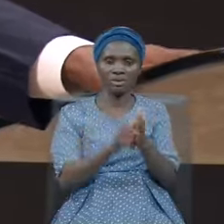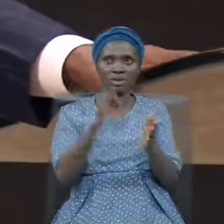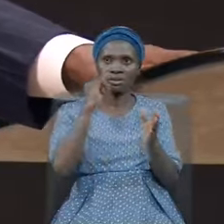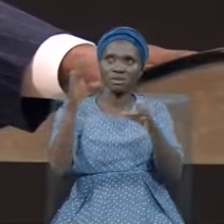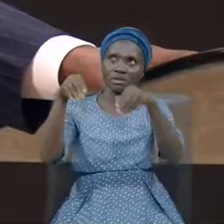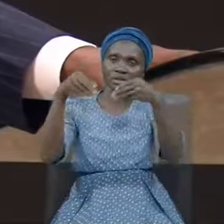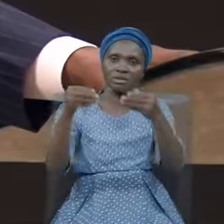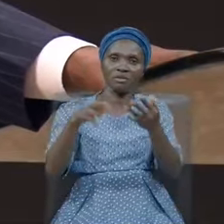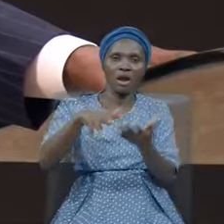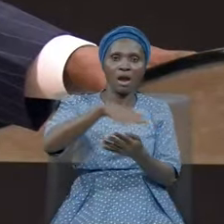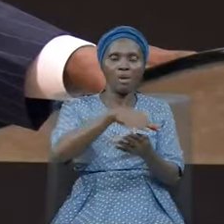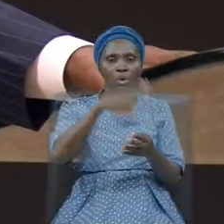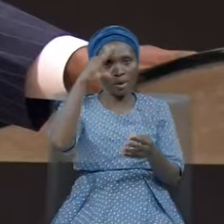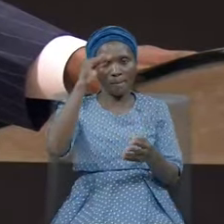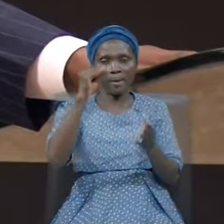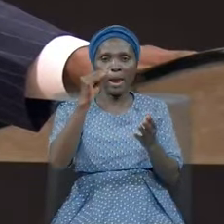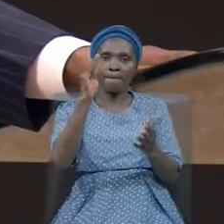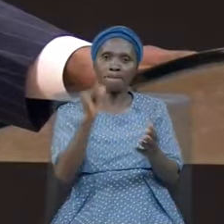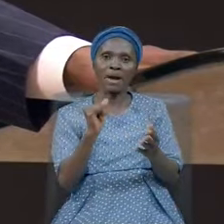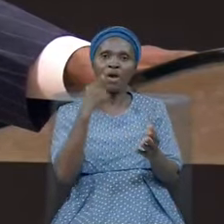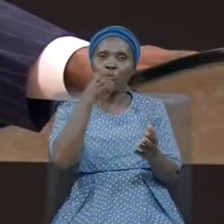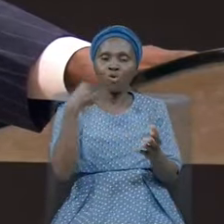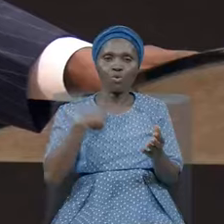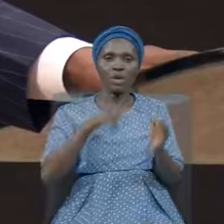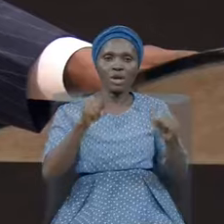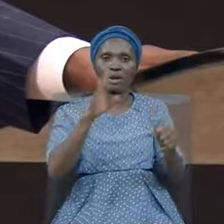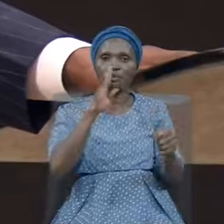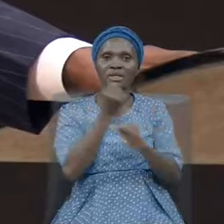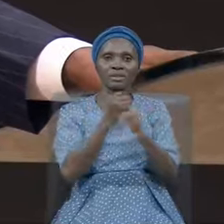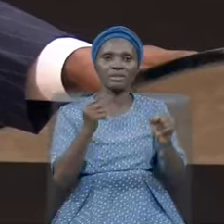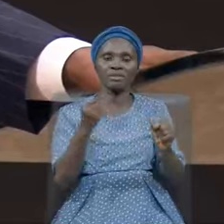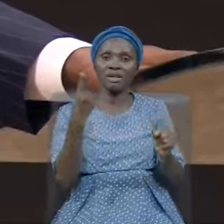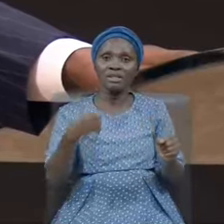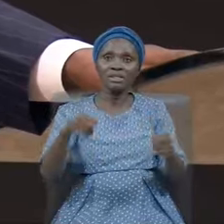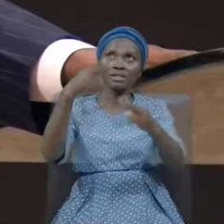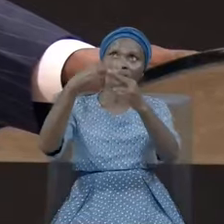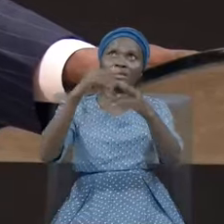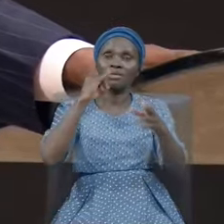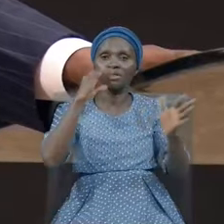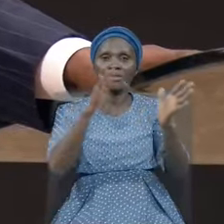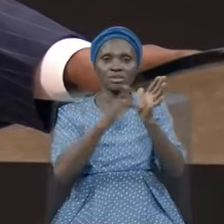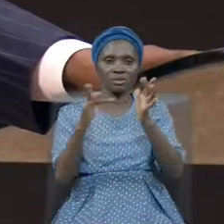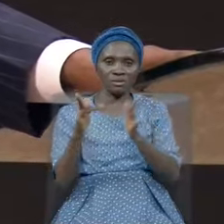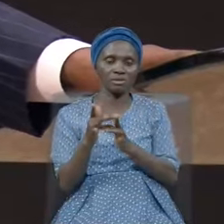parmi les hommes par lequel nous devions être sauvés. Le nom est